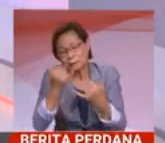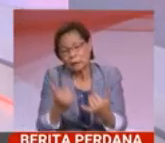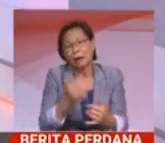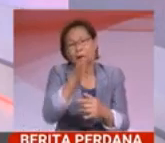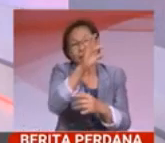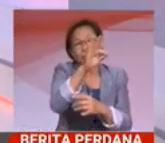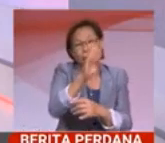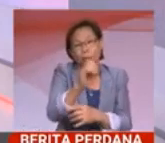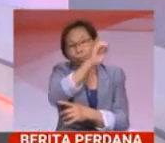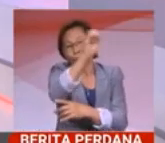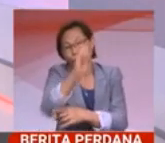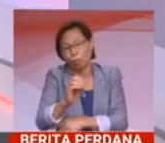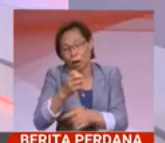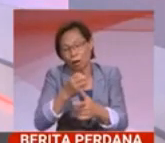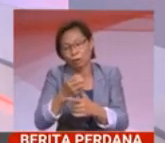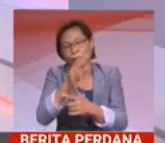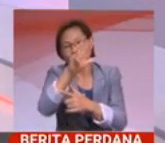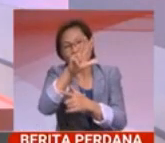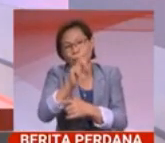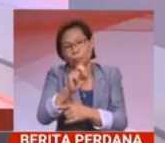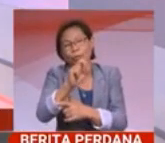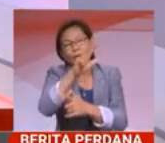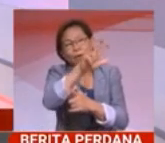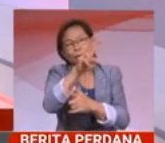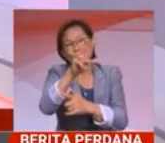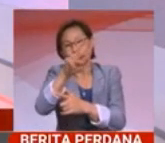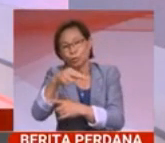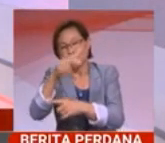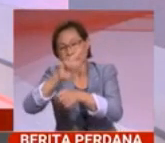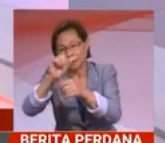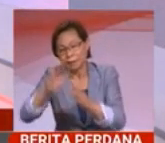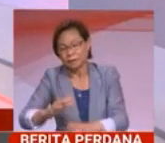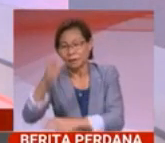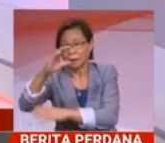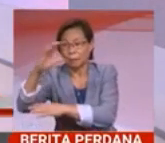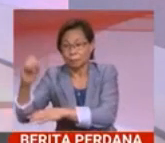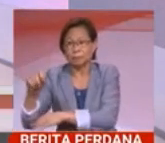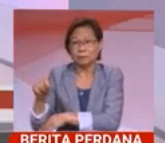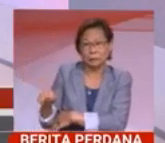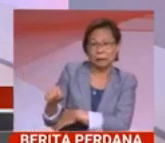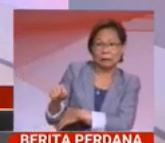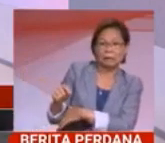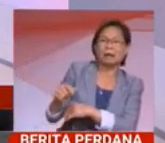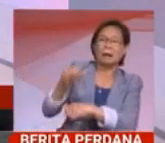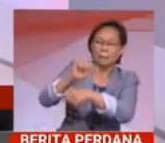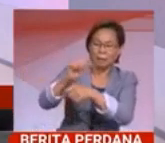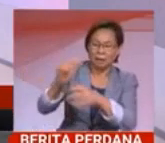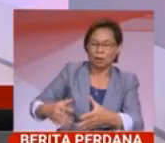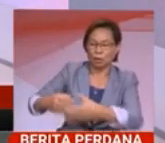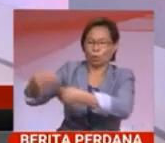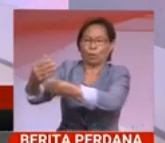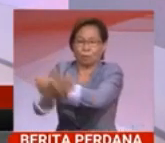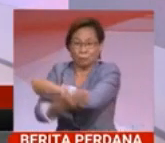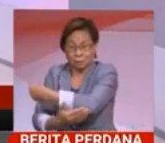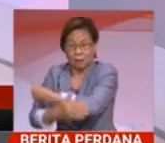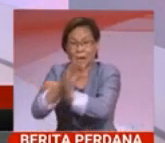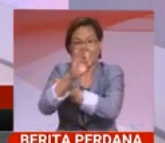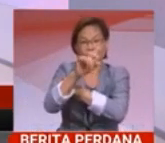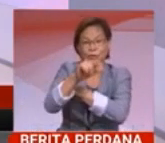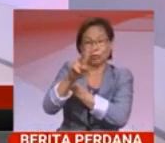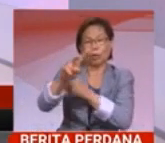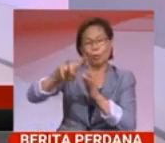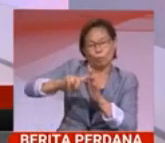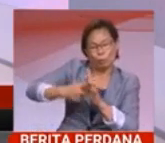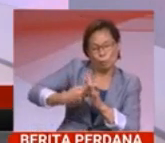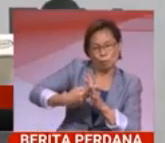ini 90/30 2000 pekerja syariah itu merupakan tenaga pekerja asing fcv